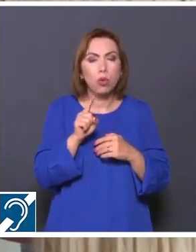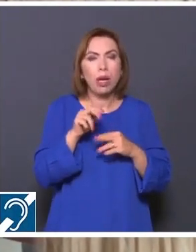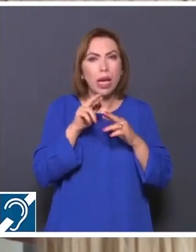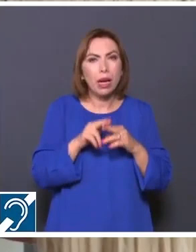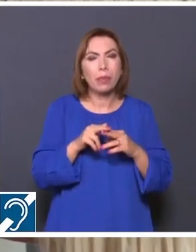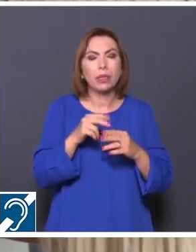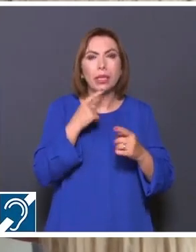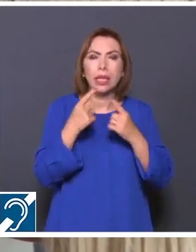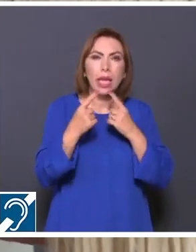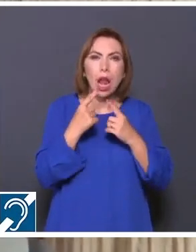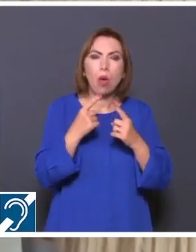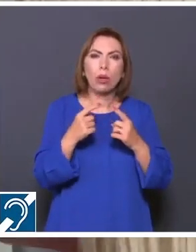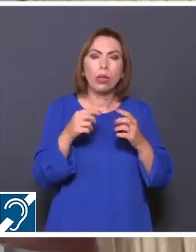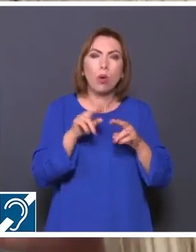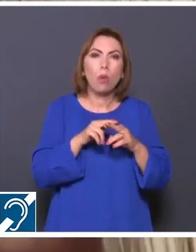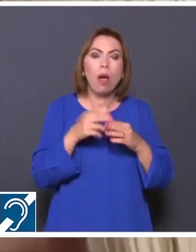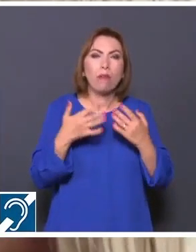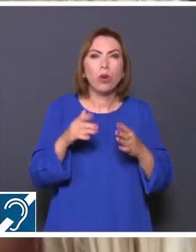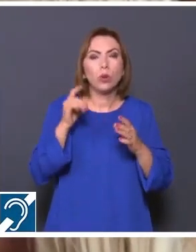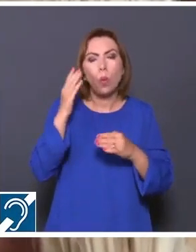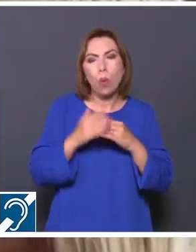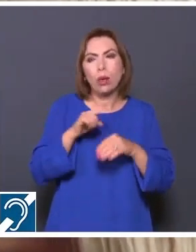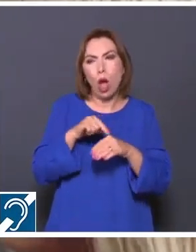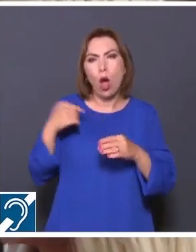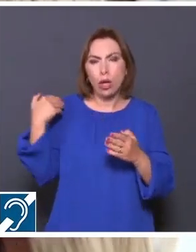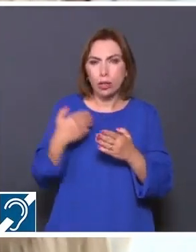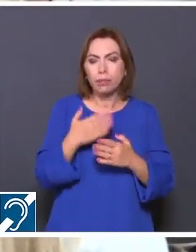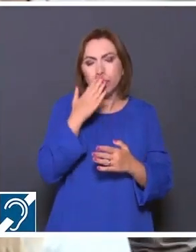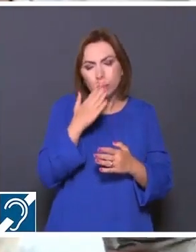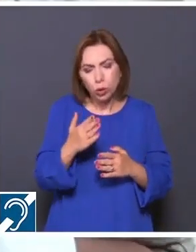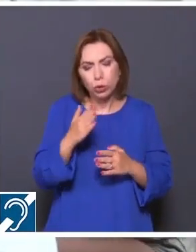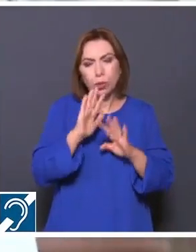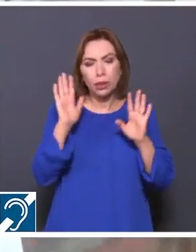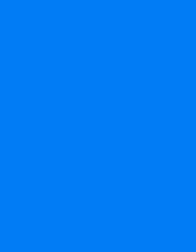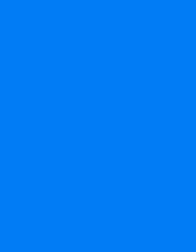rămânem într un dialog atât de intens precum a fost în ultimele orele mulțumesc